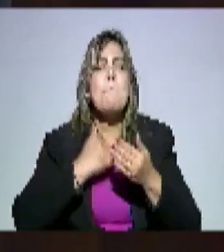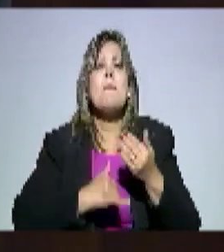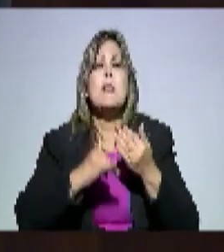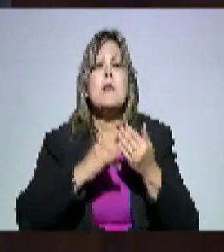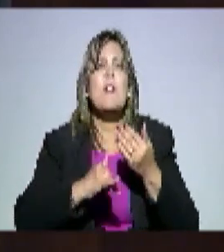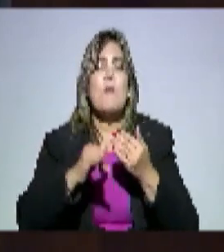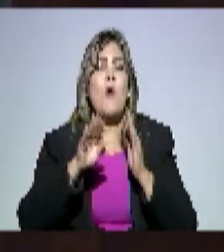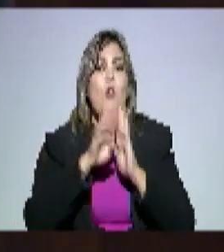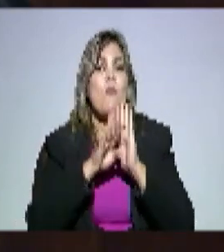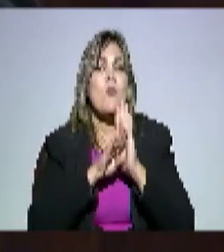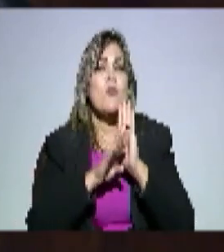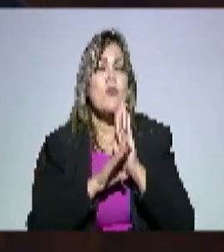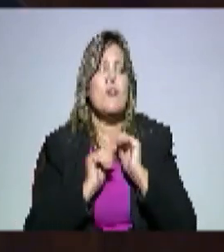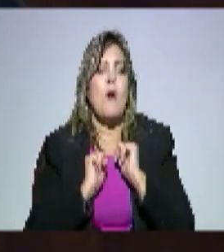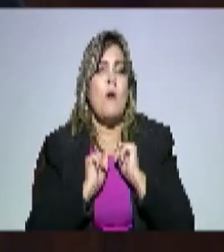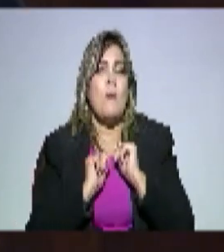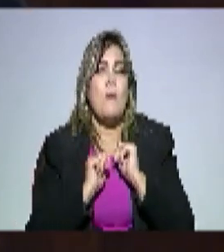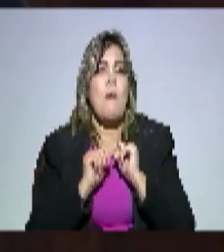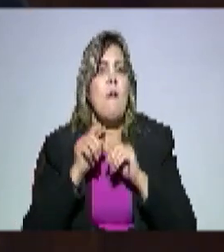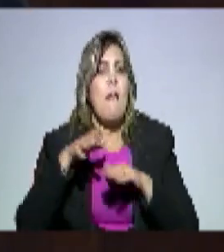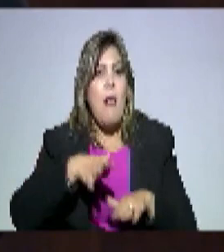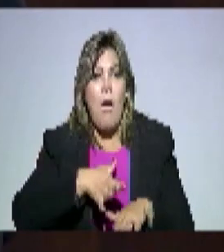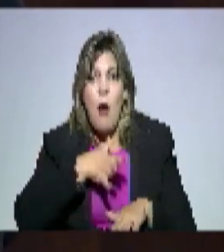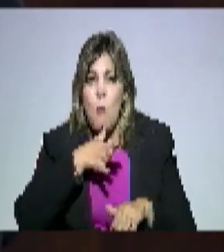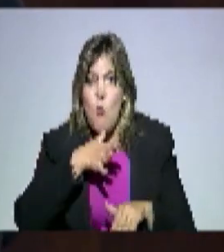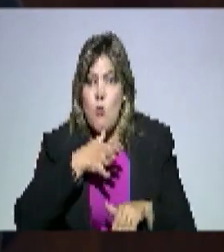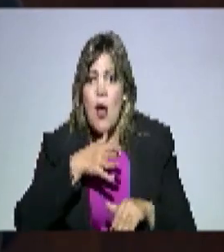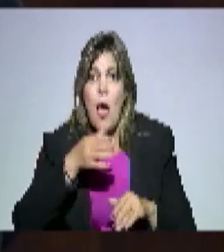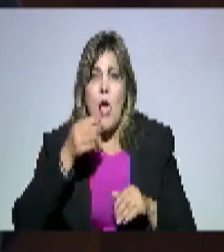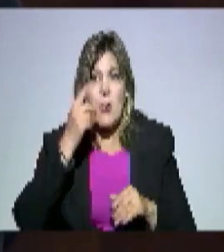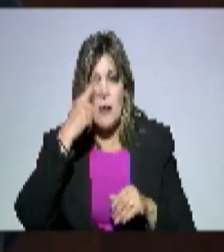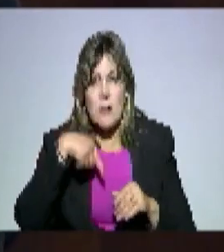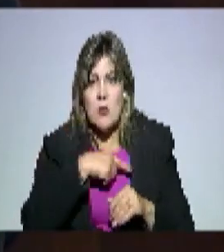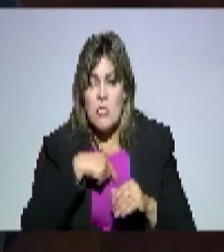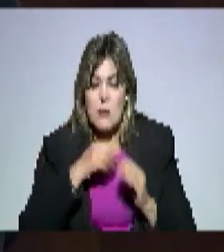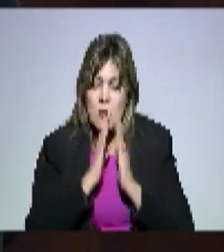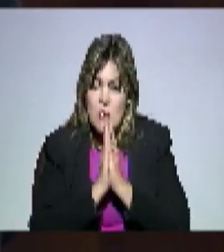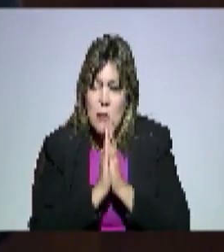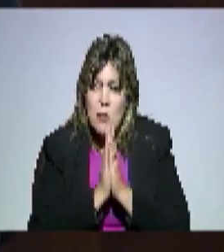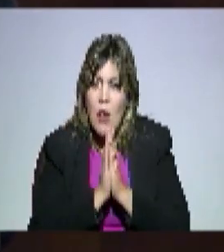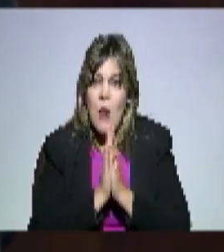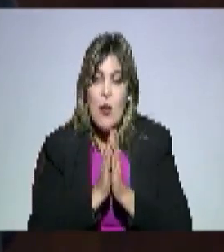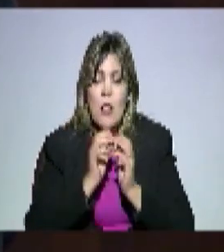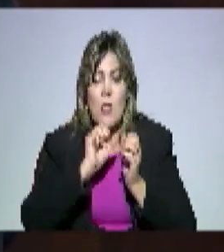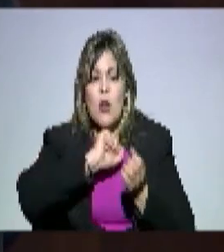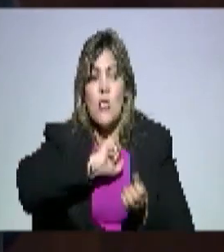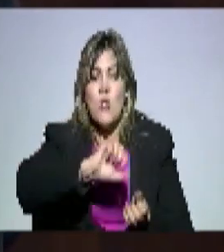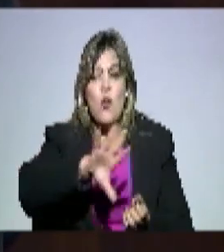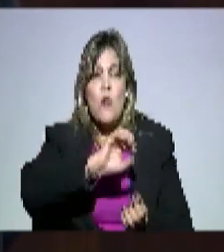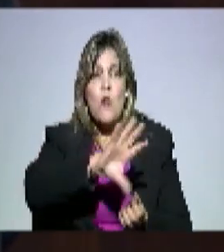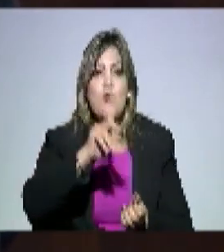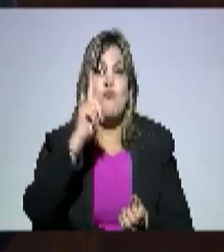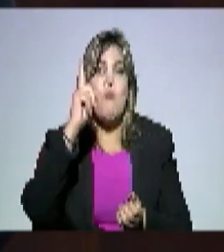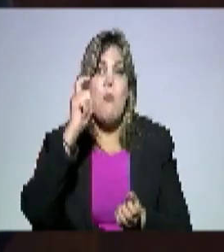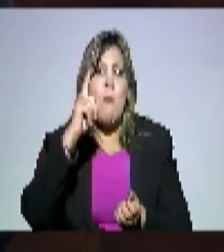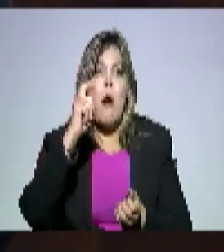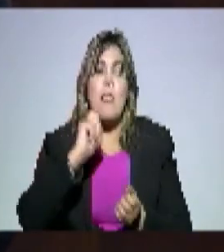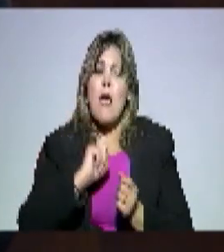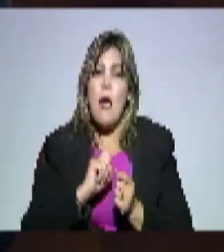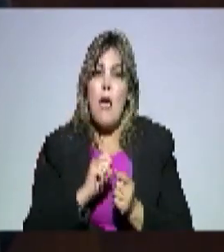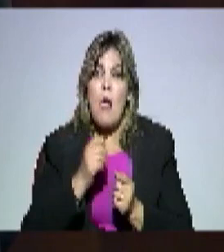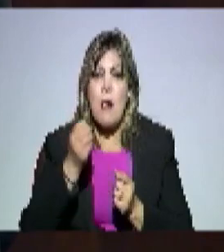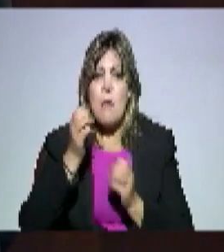جدا حد هيصلي في البيت يرش لكم ميه ميه بركه مايت لقان ترش في